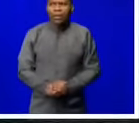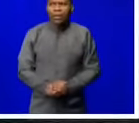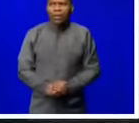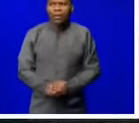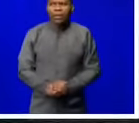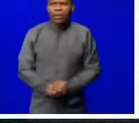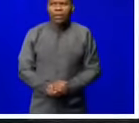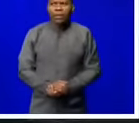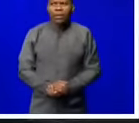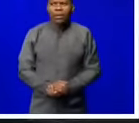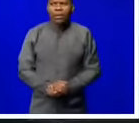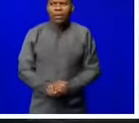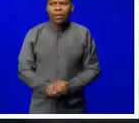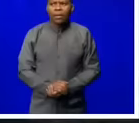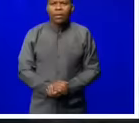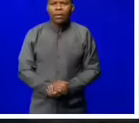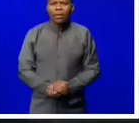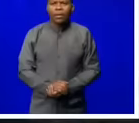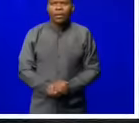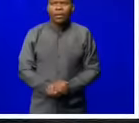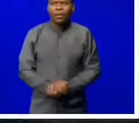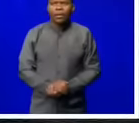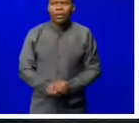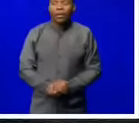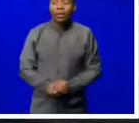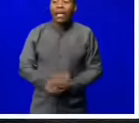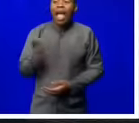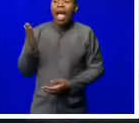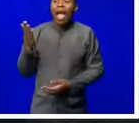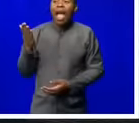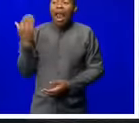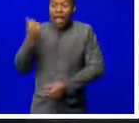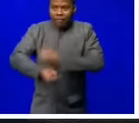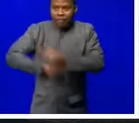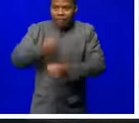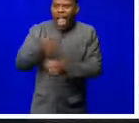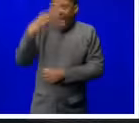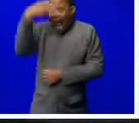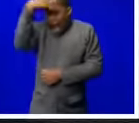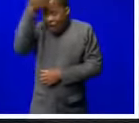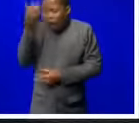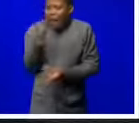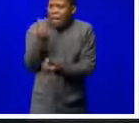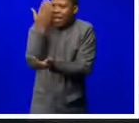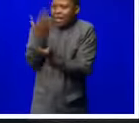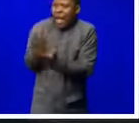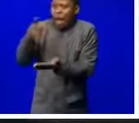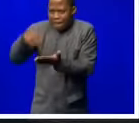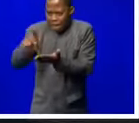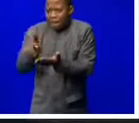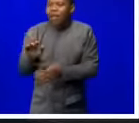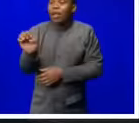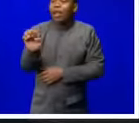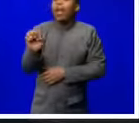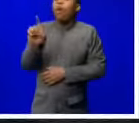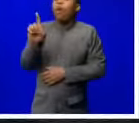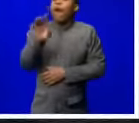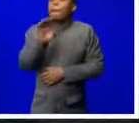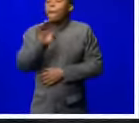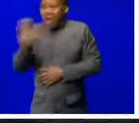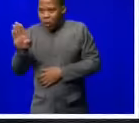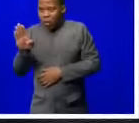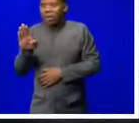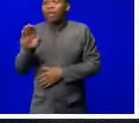kwanyalo nadile tinga umthamo imali lengetulu kwesigitsigitsi semalangeni leyabolekwa nguhulumende ebhange lemhlaba iWorld Bank